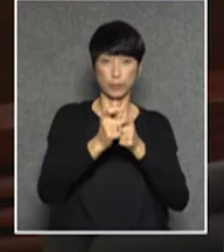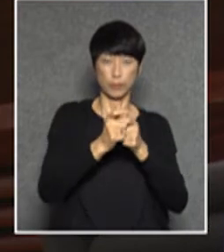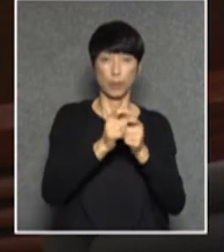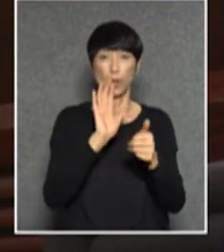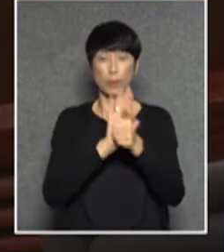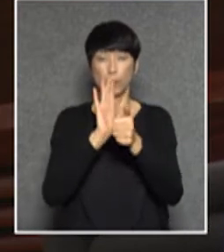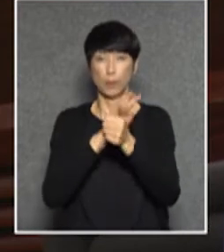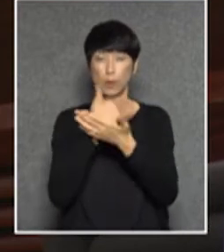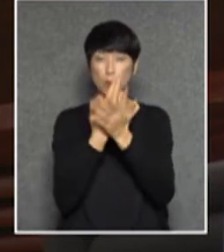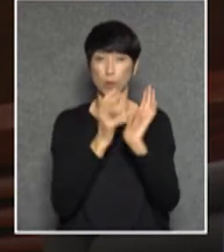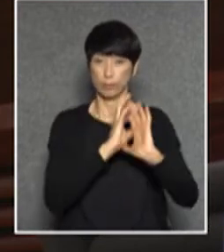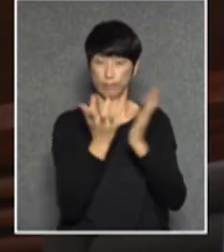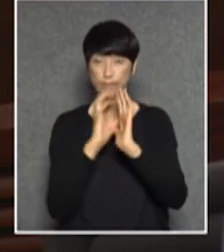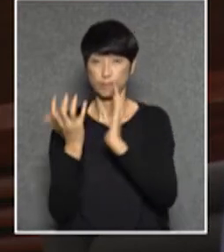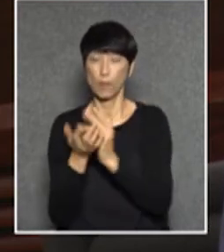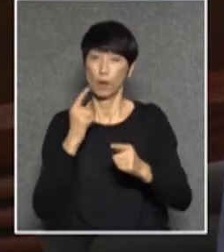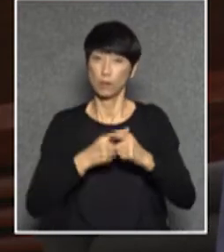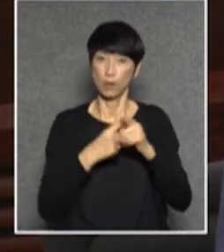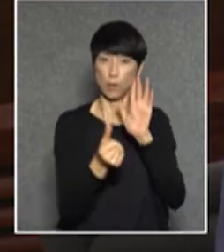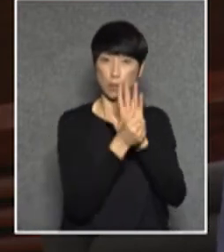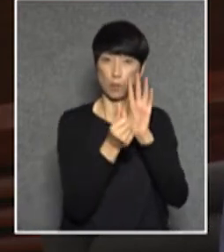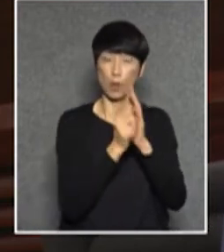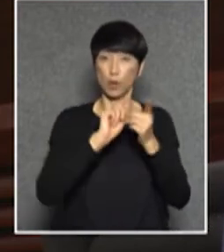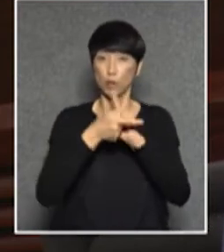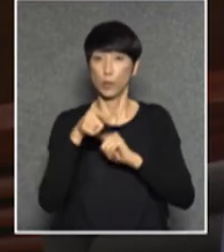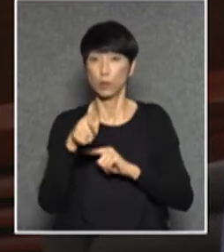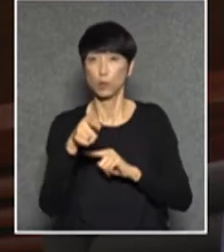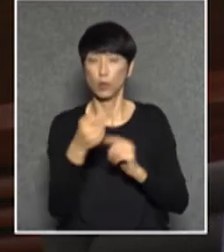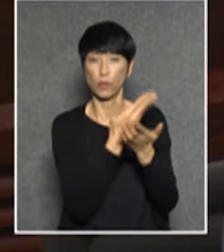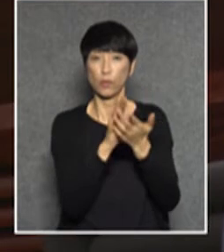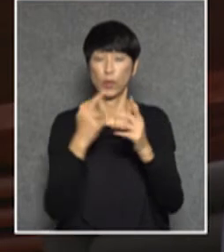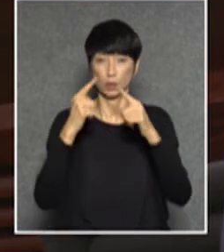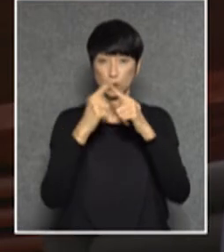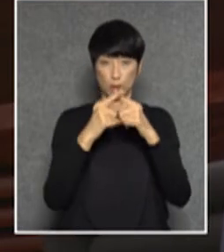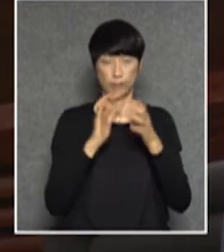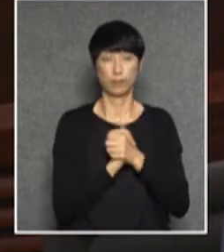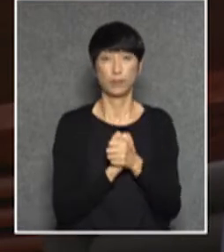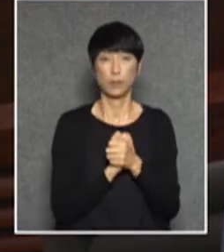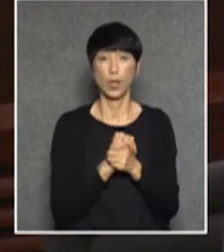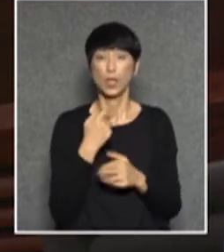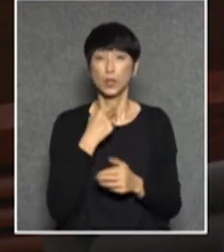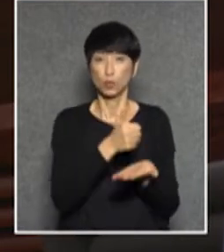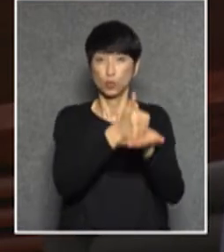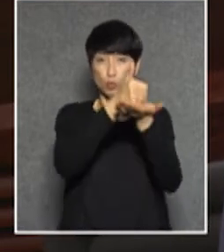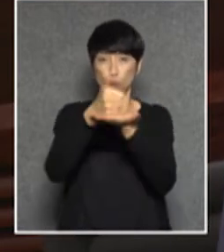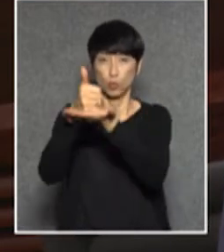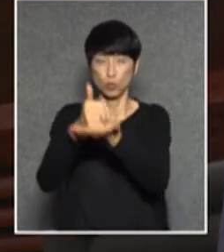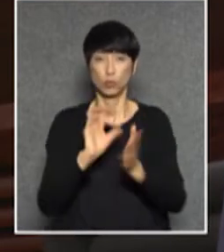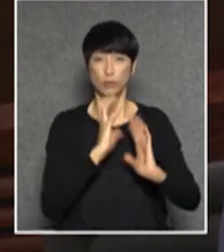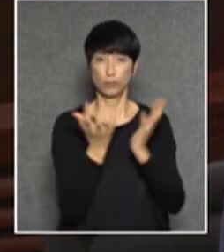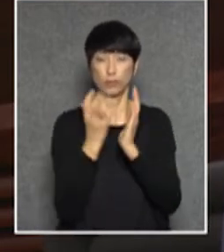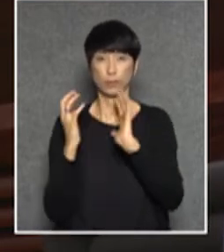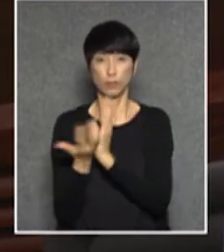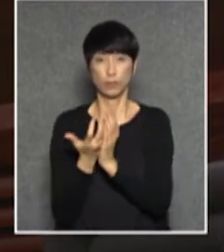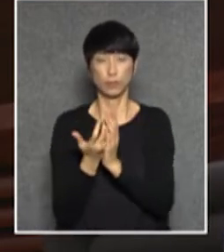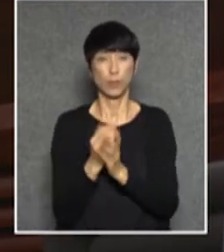別分組選出真正能夠代表該界別分組的人士等，並需尊重各界別分組的意願以